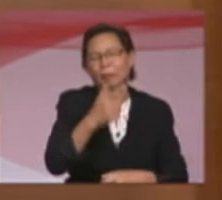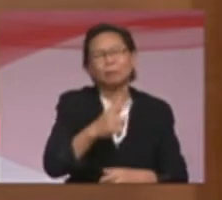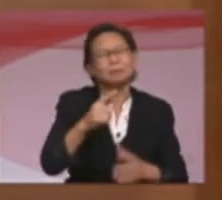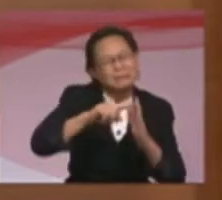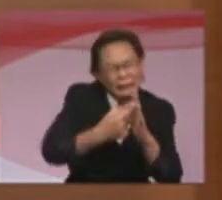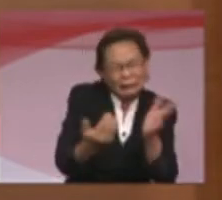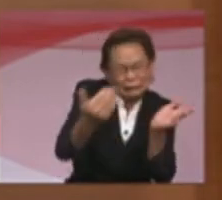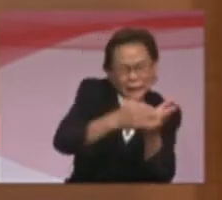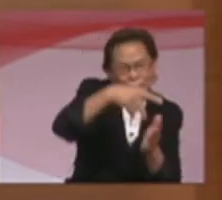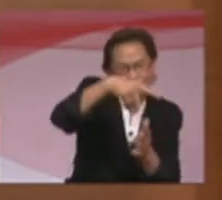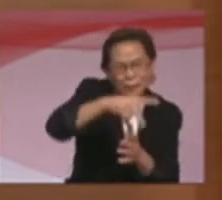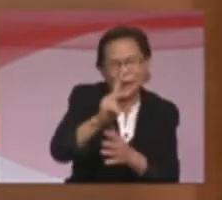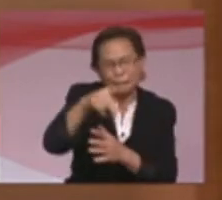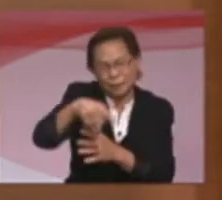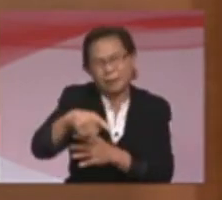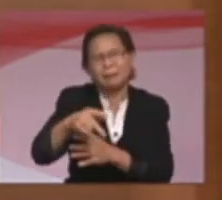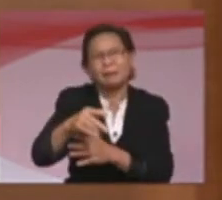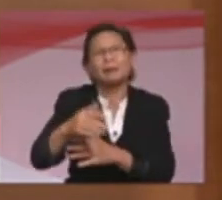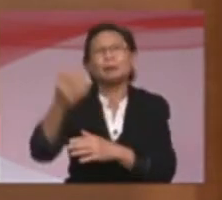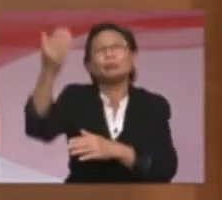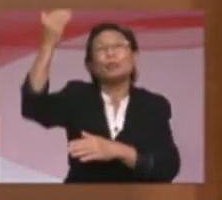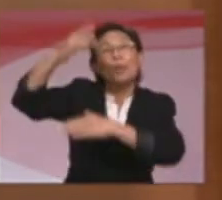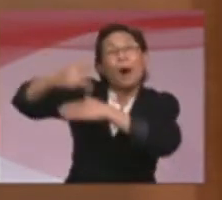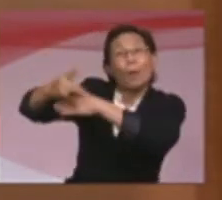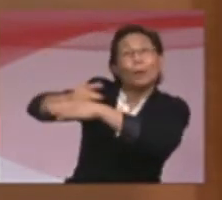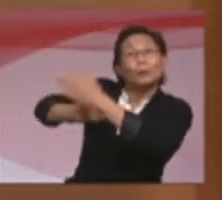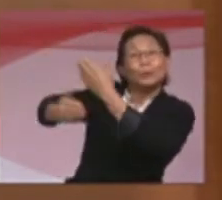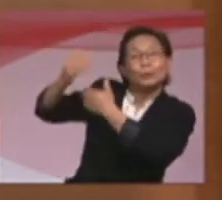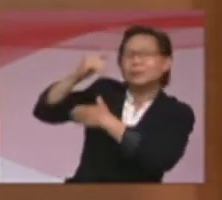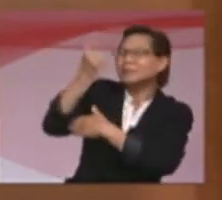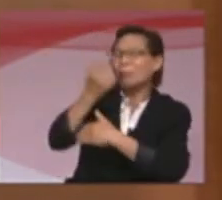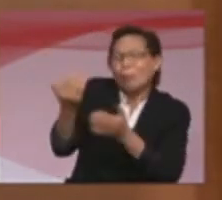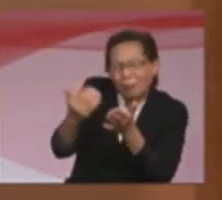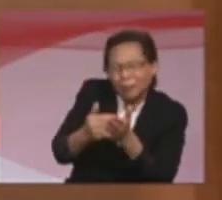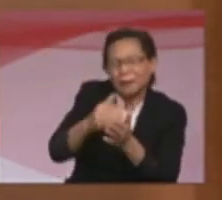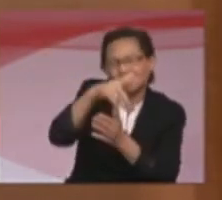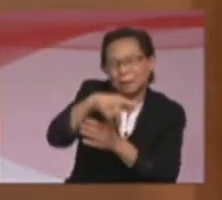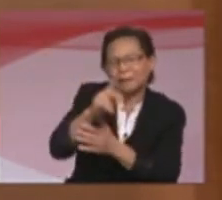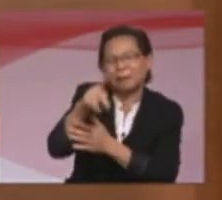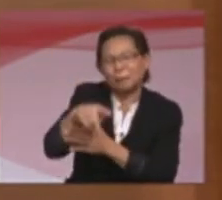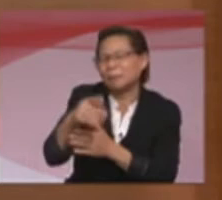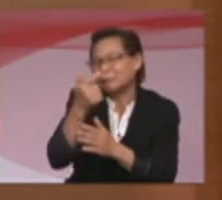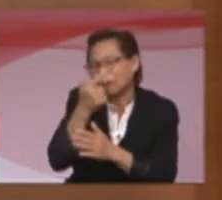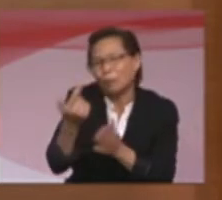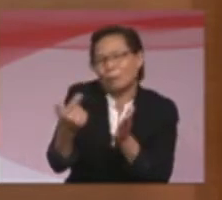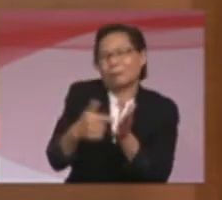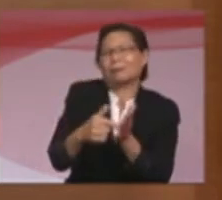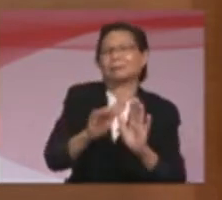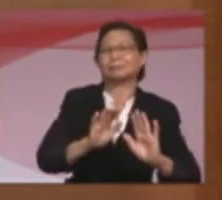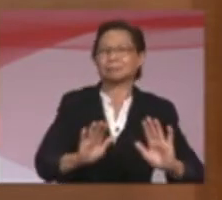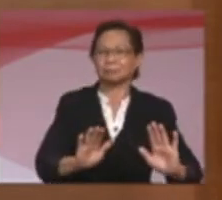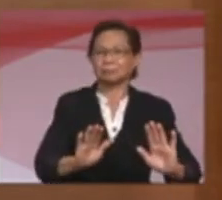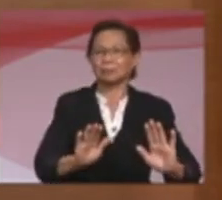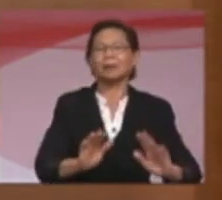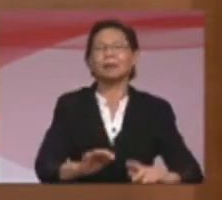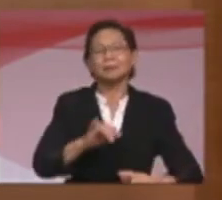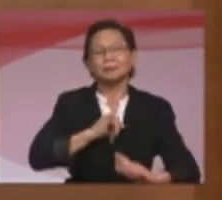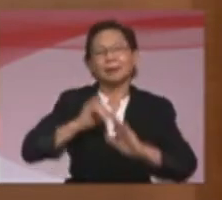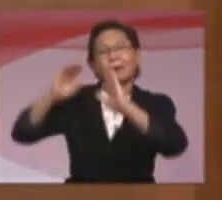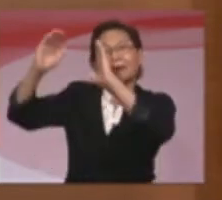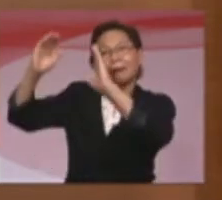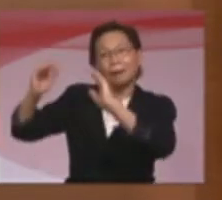PKP seperti yang kita perkenalkan pada peringkat awal dulu. Jadi saya